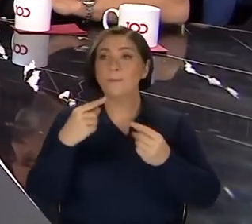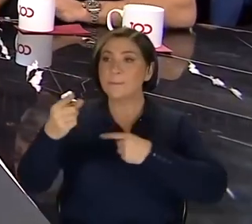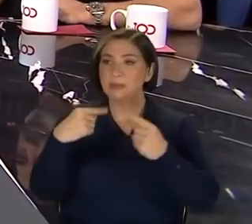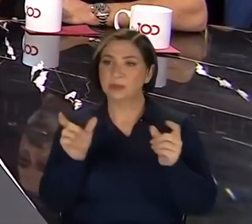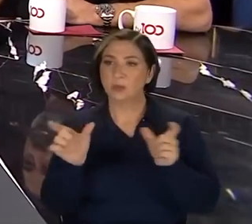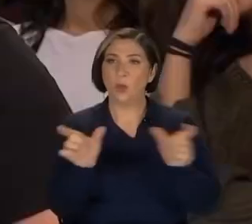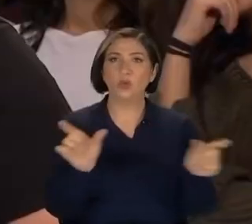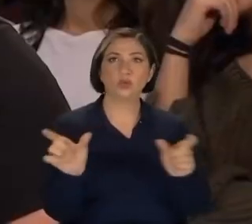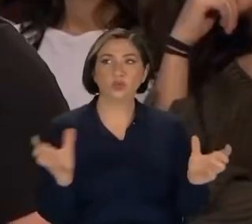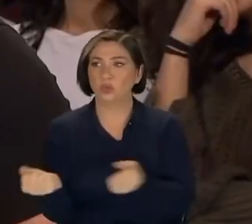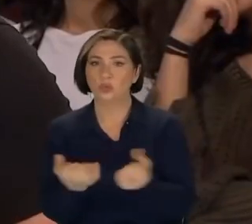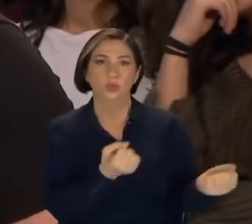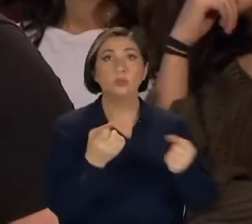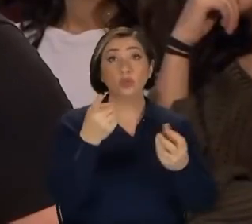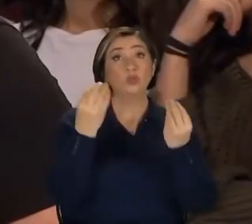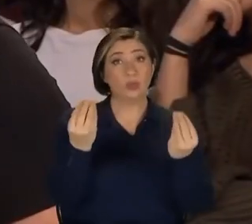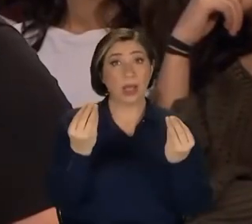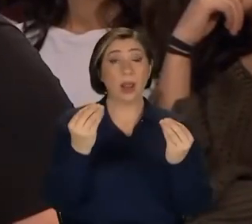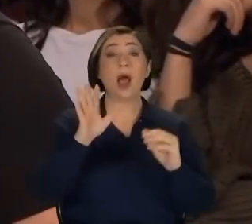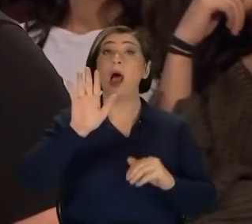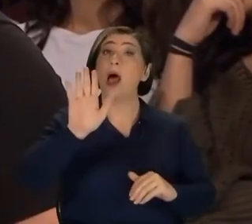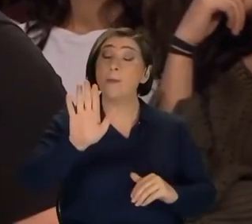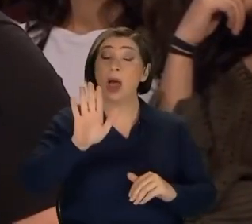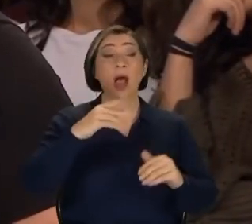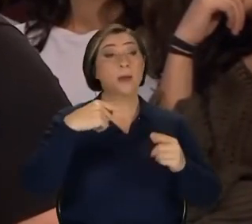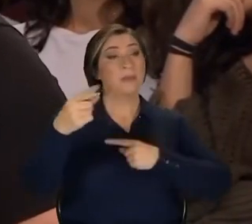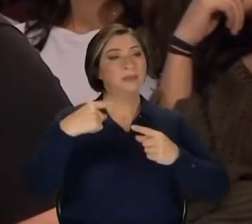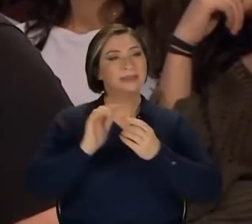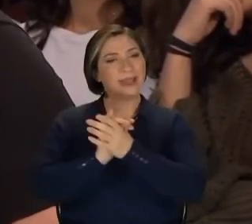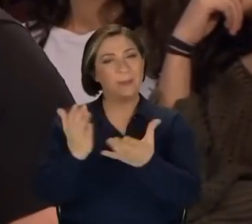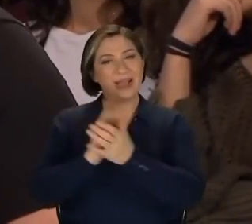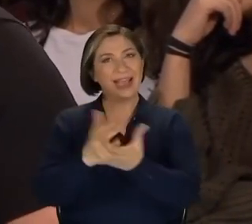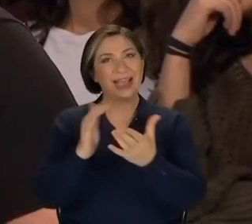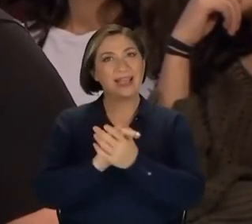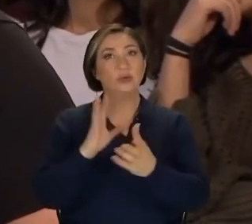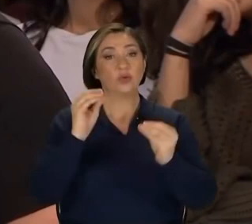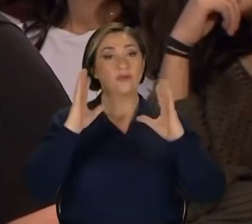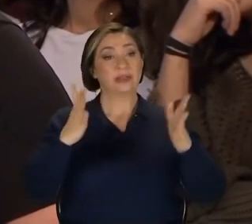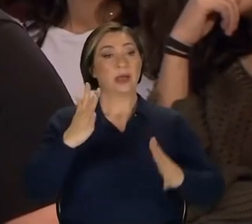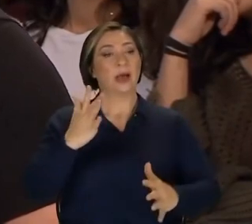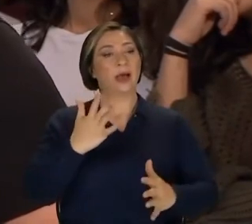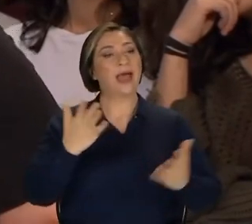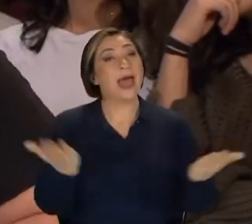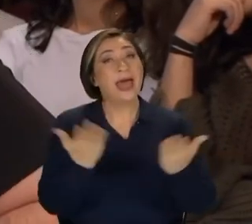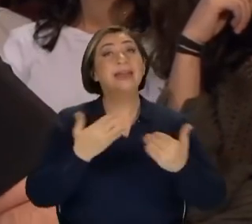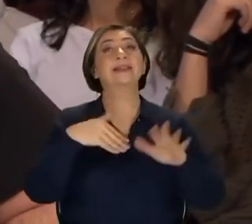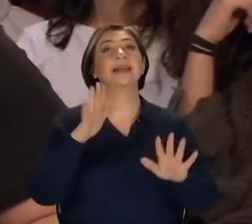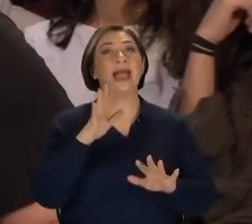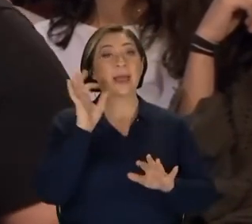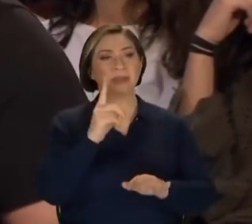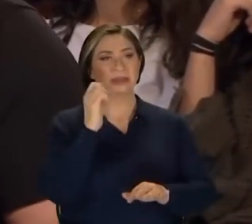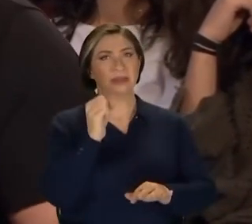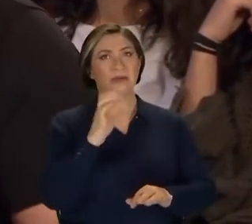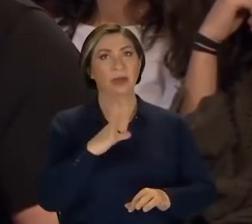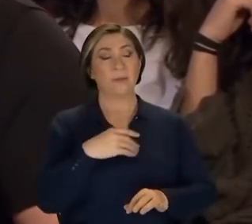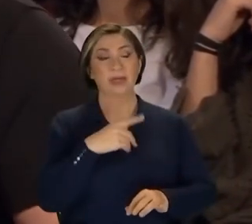Birbirimizi kolluyoruz. Bu güzel tarafı. Ama birbirimizi takdir ederken de çok fazla cömert değiliz. Devamlı bir